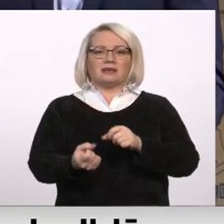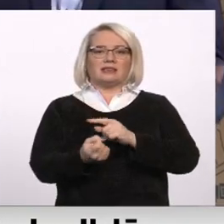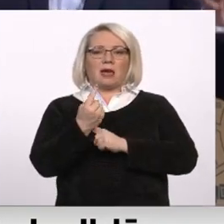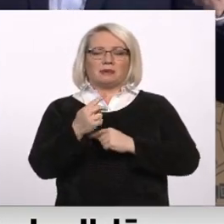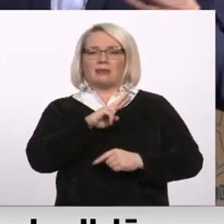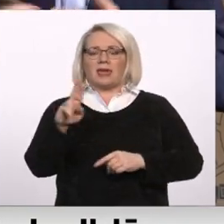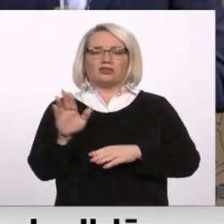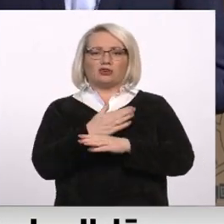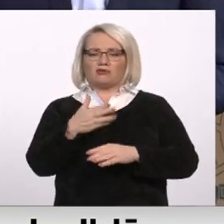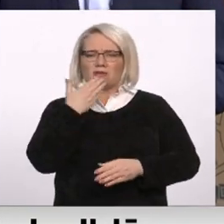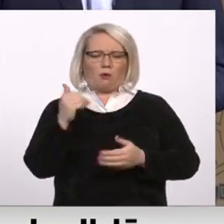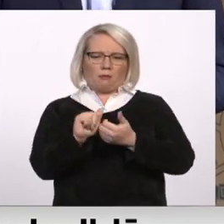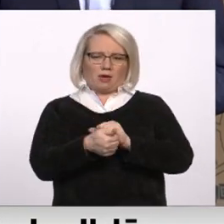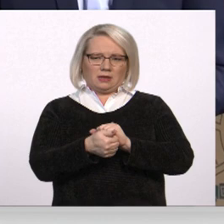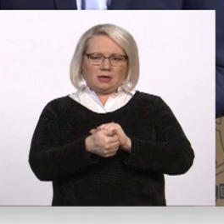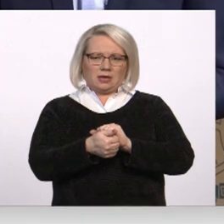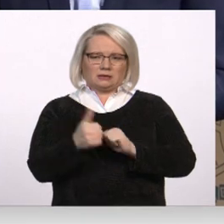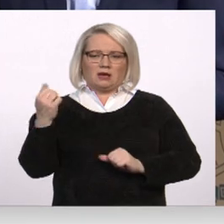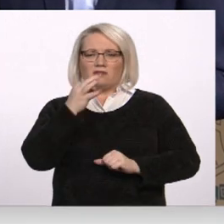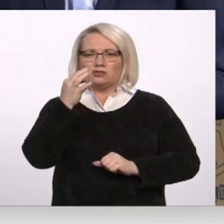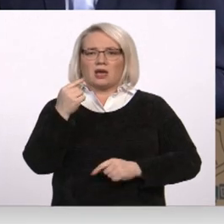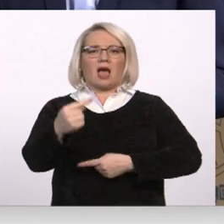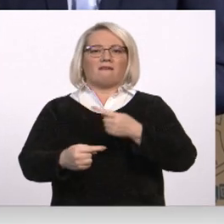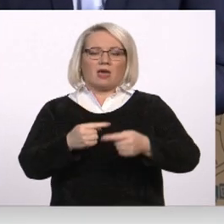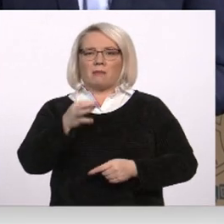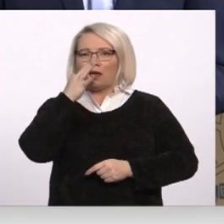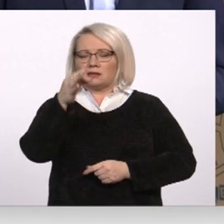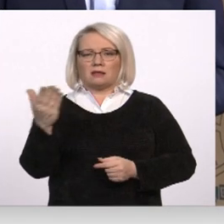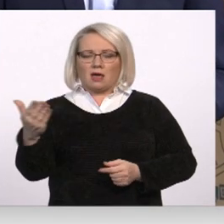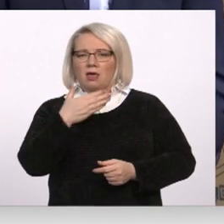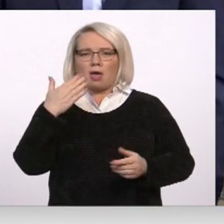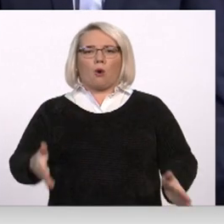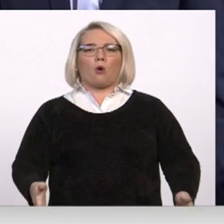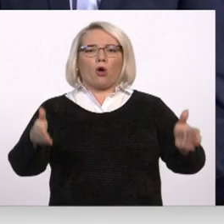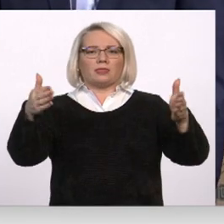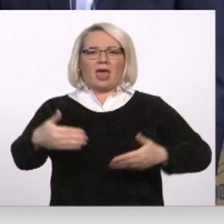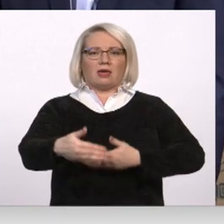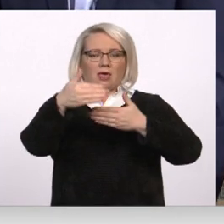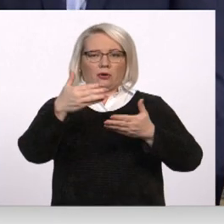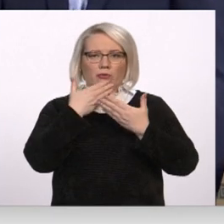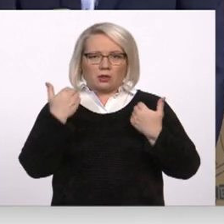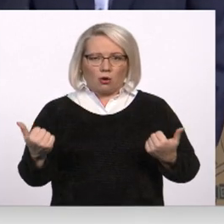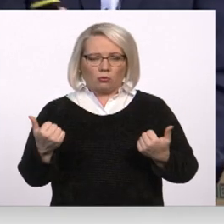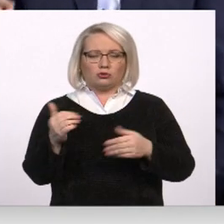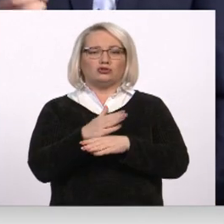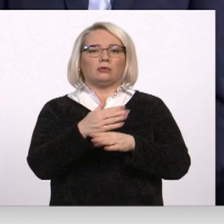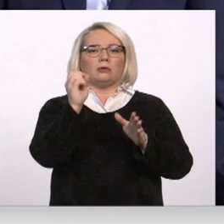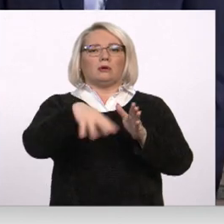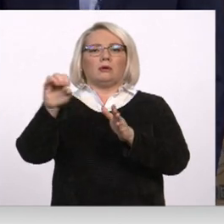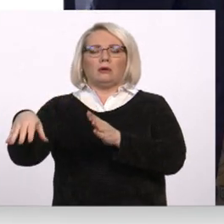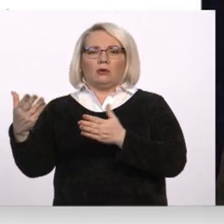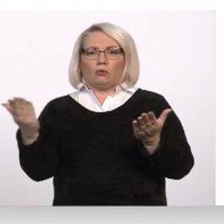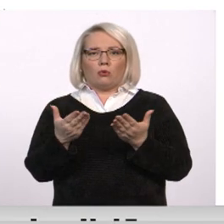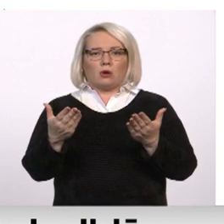mainījies. Kā vienmēr, nav konteineru. Tūmā nav pieejams šķirošanas konteiners. Kuriem ir